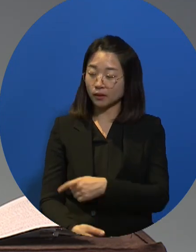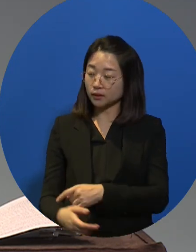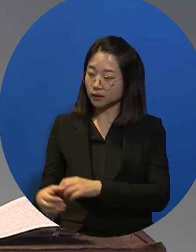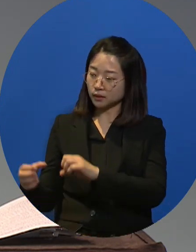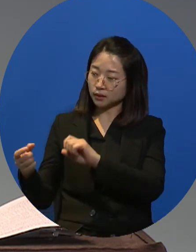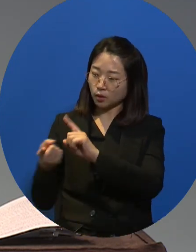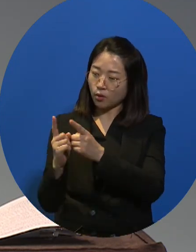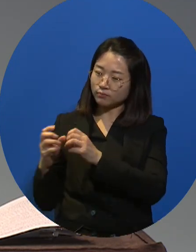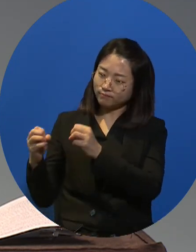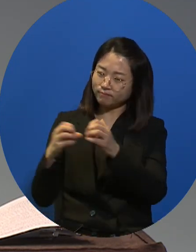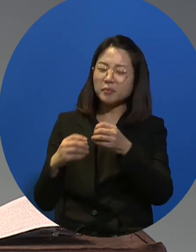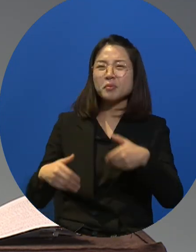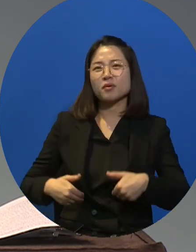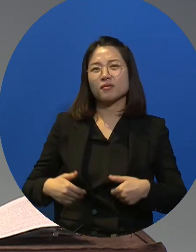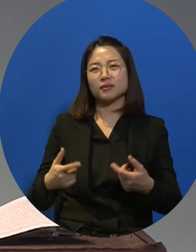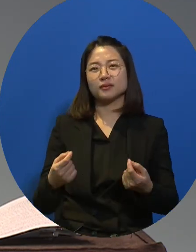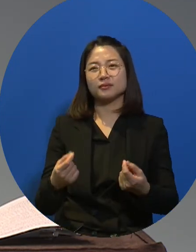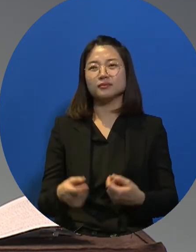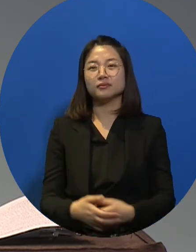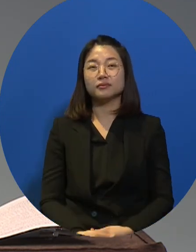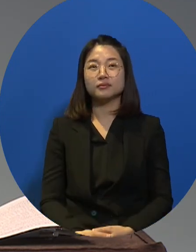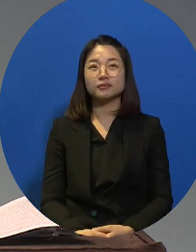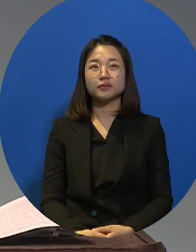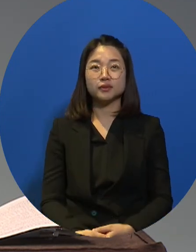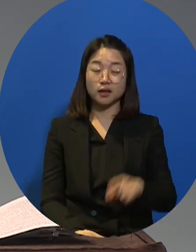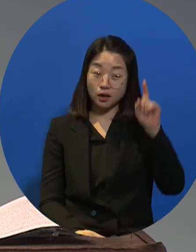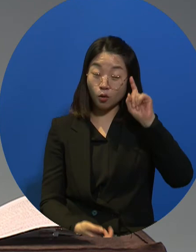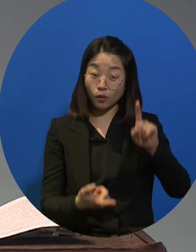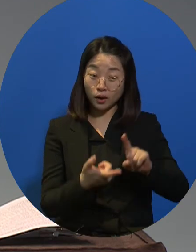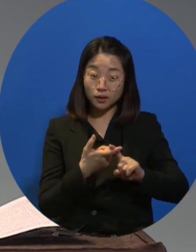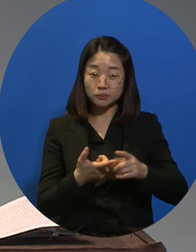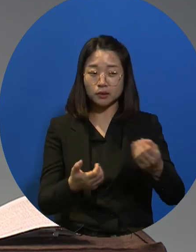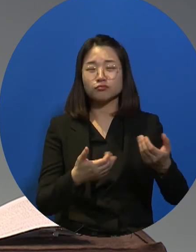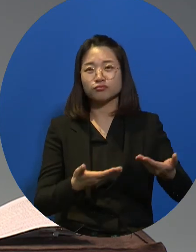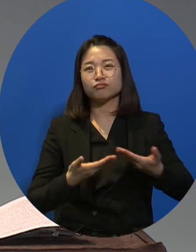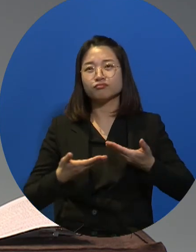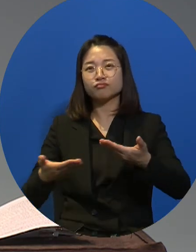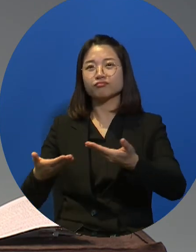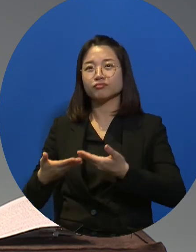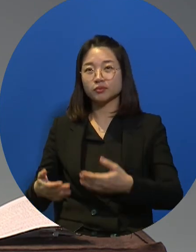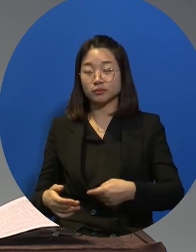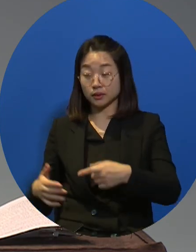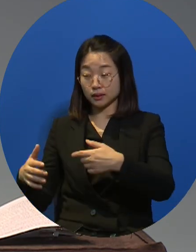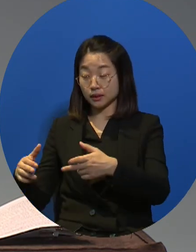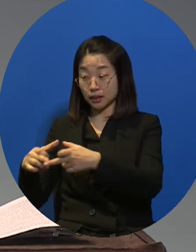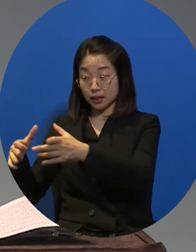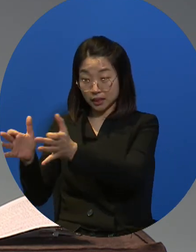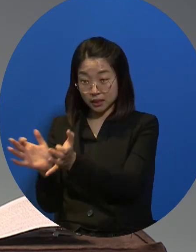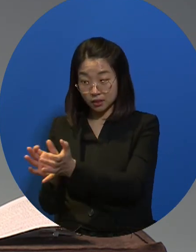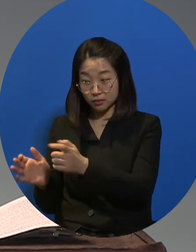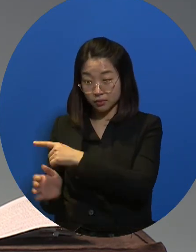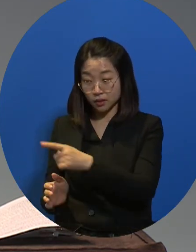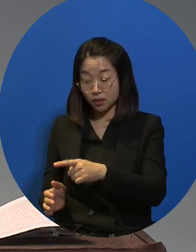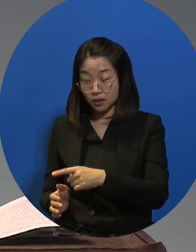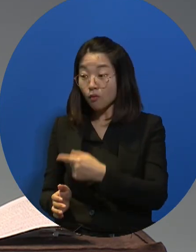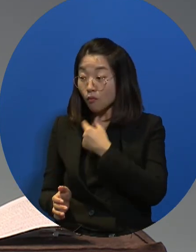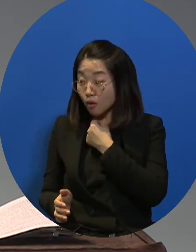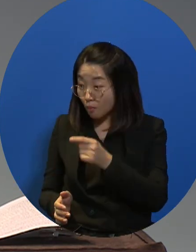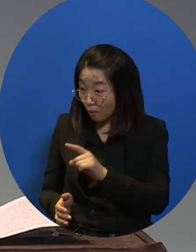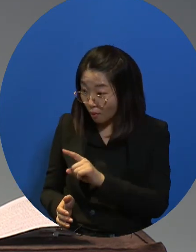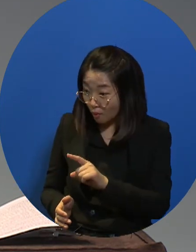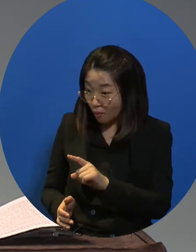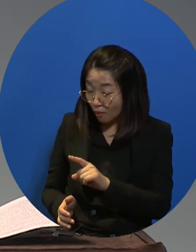않을까 싶습니다. 그때까지는 계속 관심을 가지고 단체 분들의 의견을 적극적으로